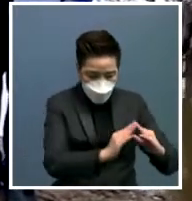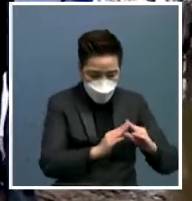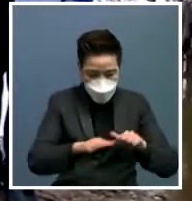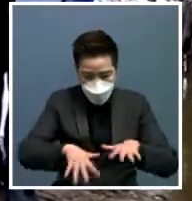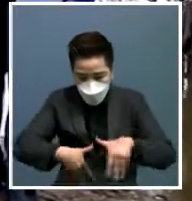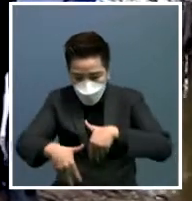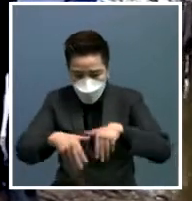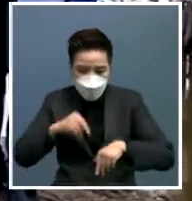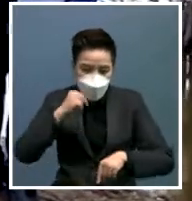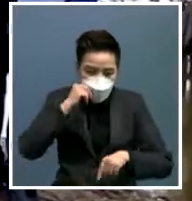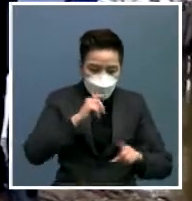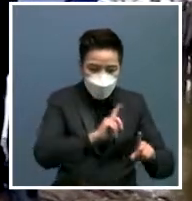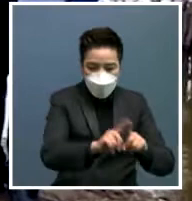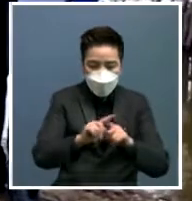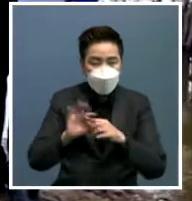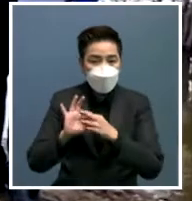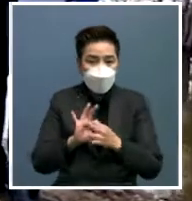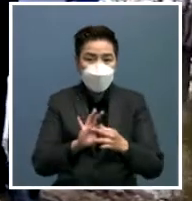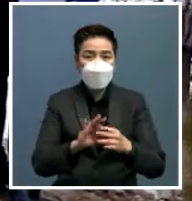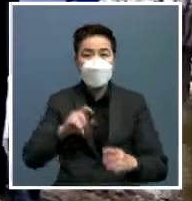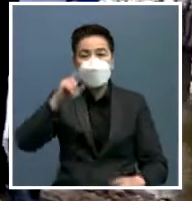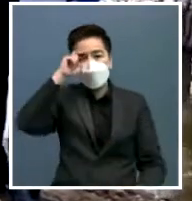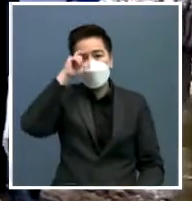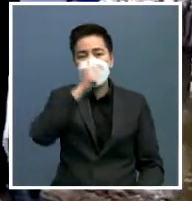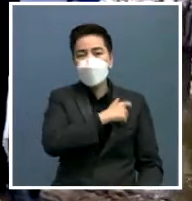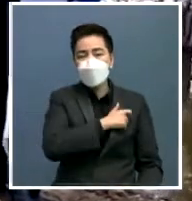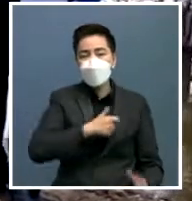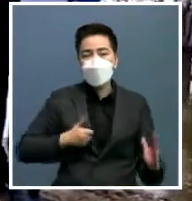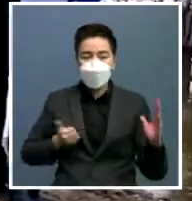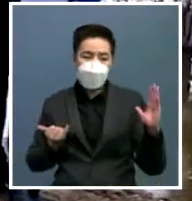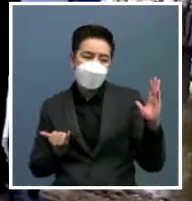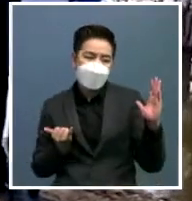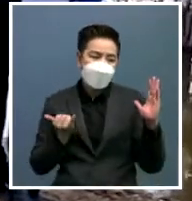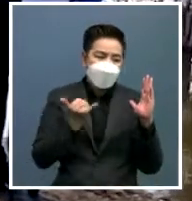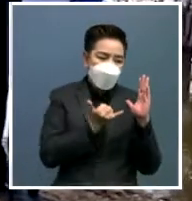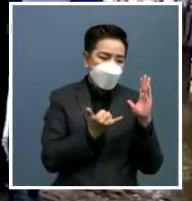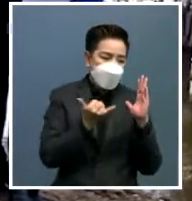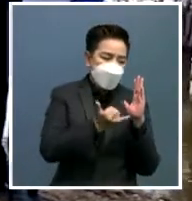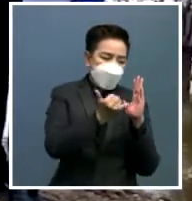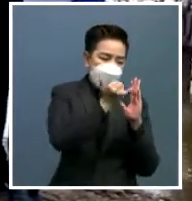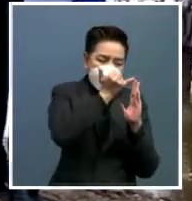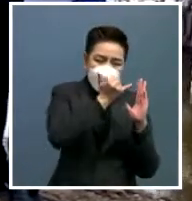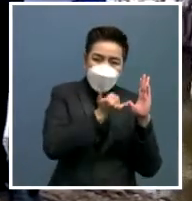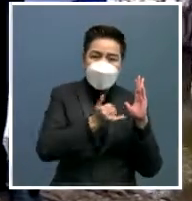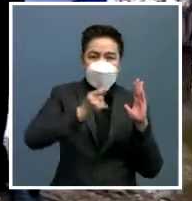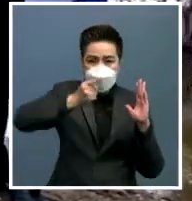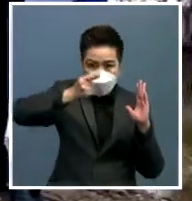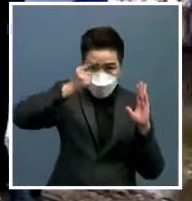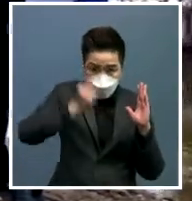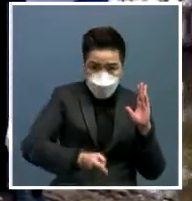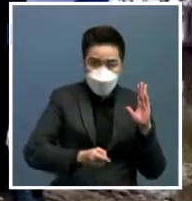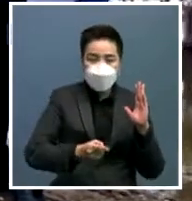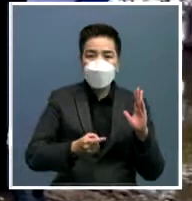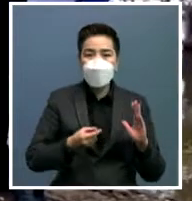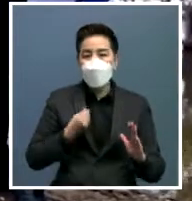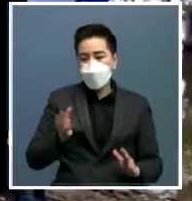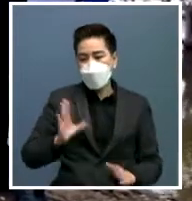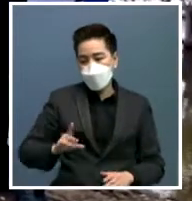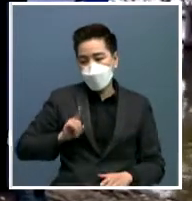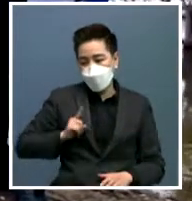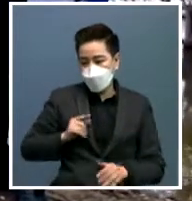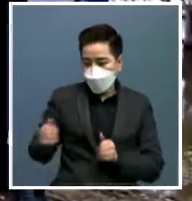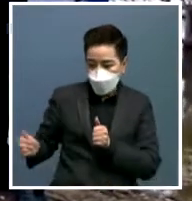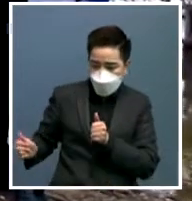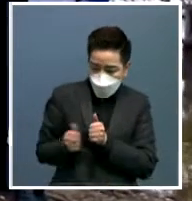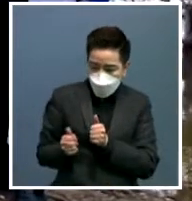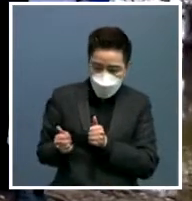นบทอันห่างไกลและเสด็จพระราชดำเนินไปทรงตรวจสภาพพื้นที่ภูมิประเทศจริงให้หน่วยงานที่รับผิดชอบไปพิ